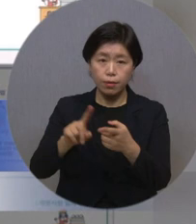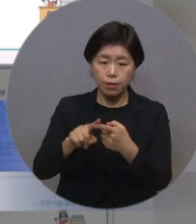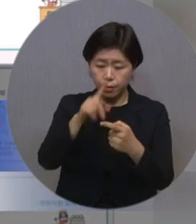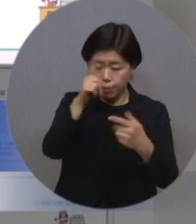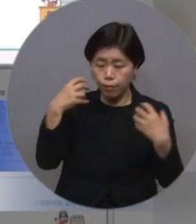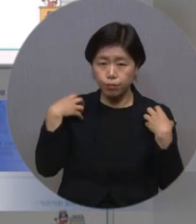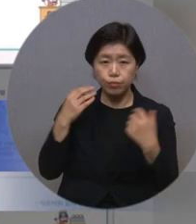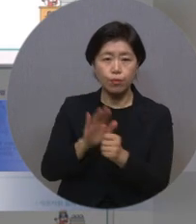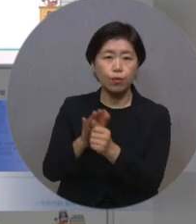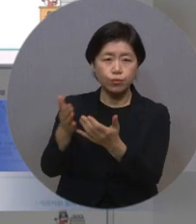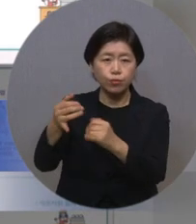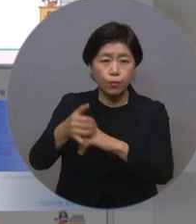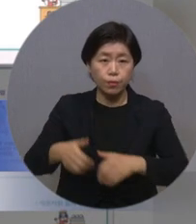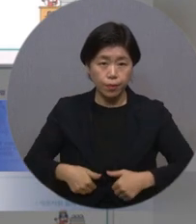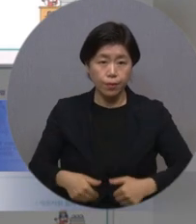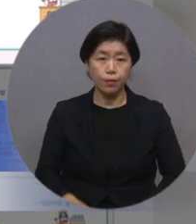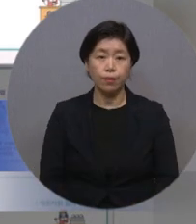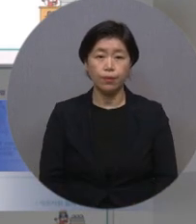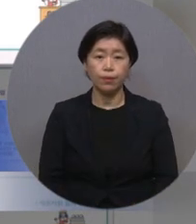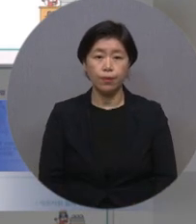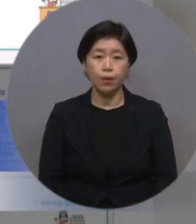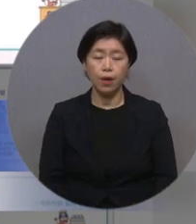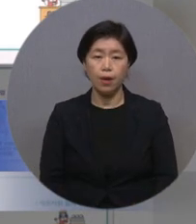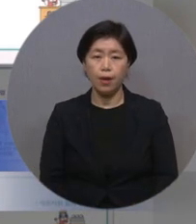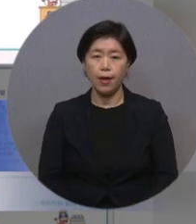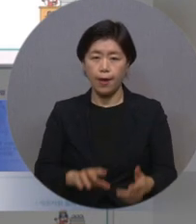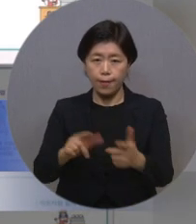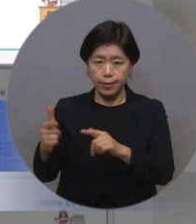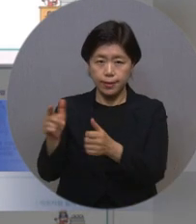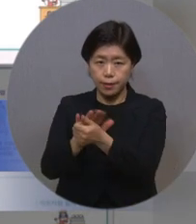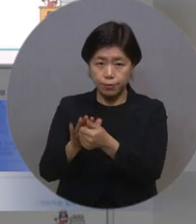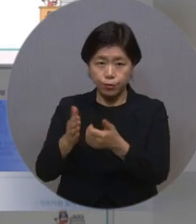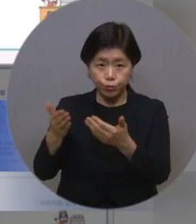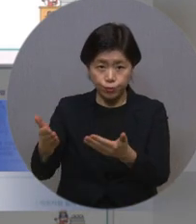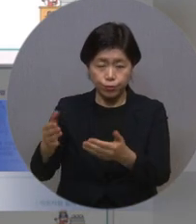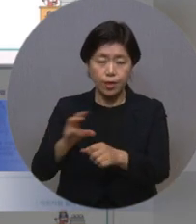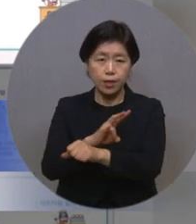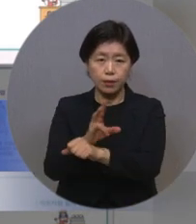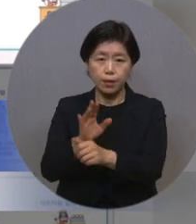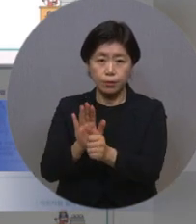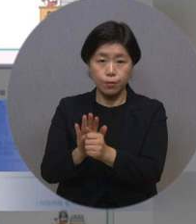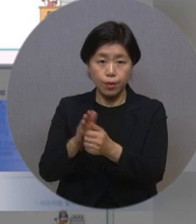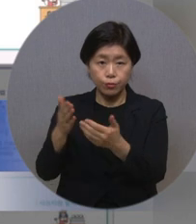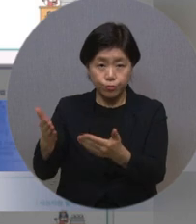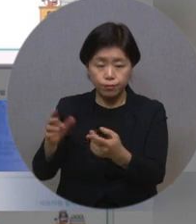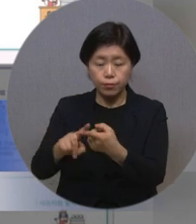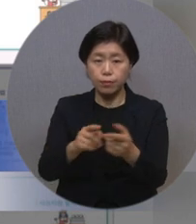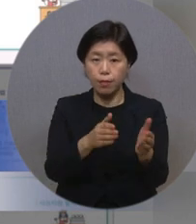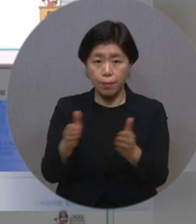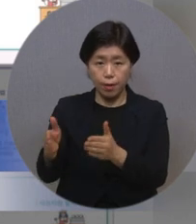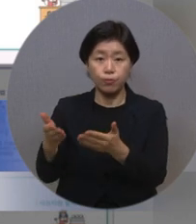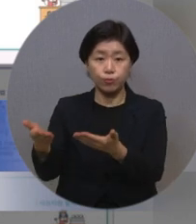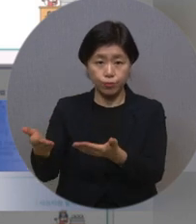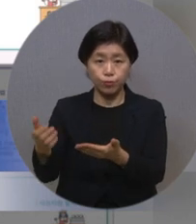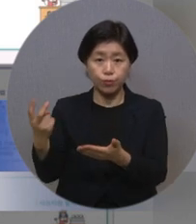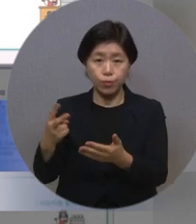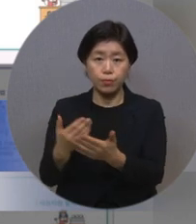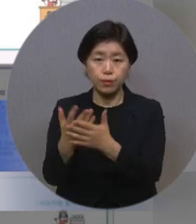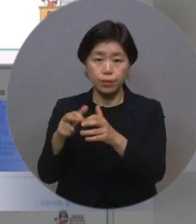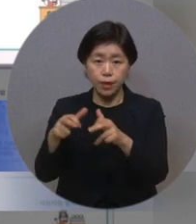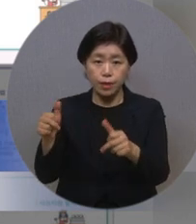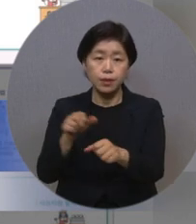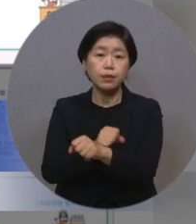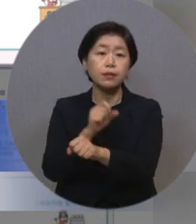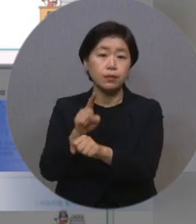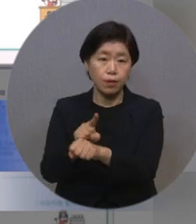보건복지부는 통합 돌봄 서비스를 제공하는 등 24시간 지원체계를 마련하고이 발달장애인의